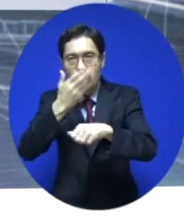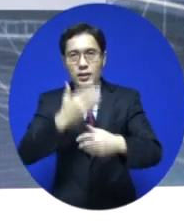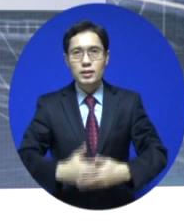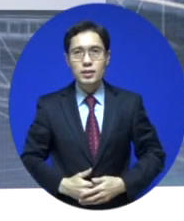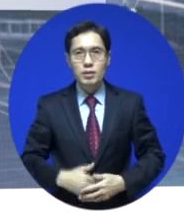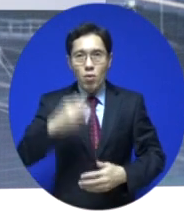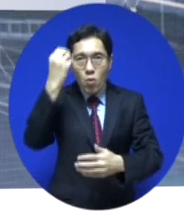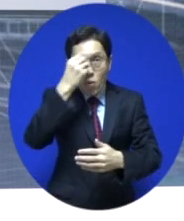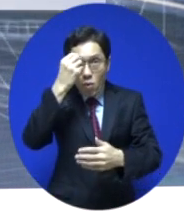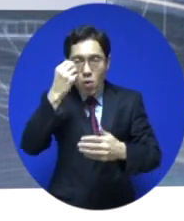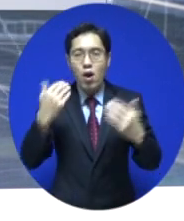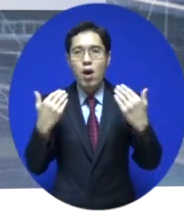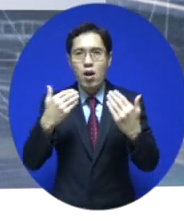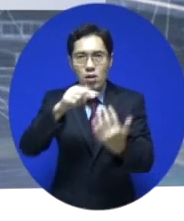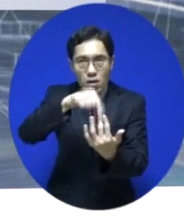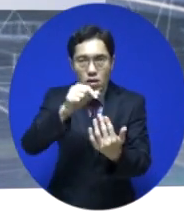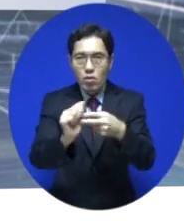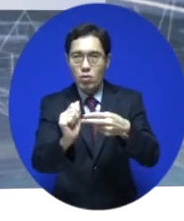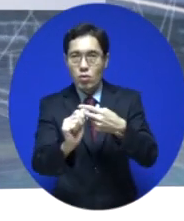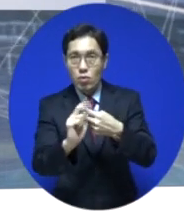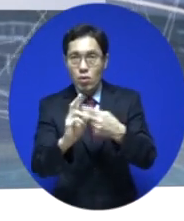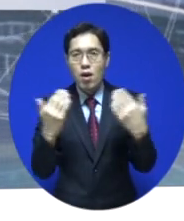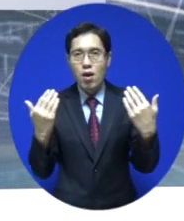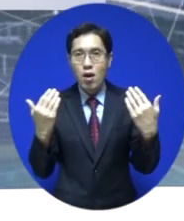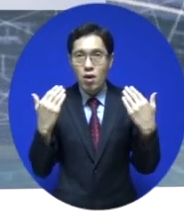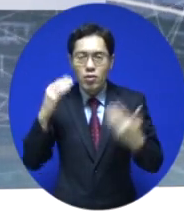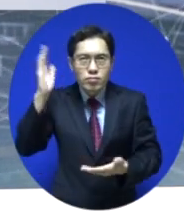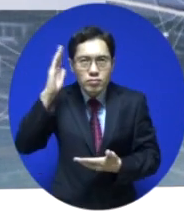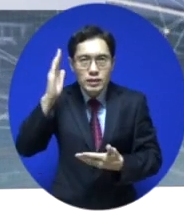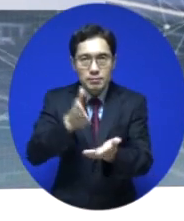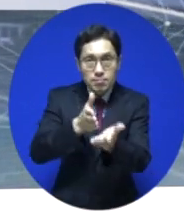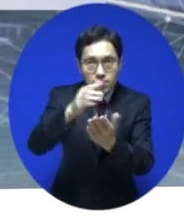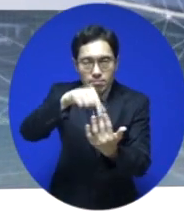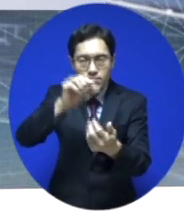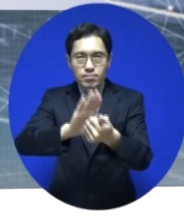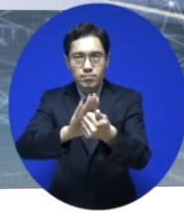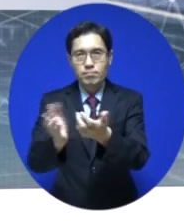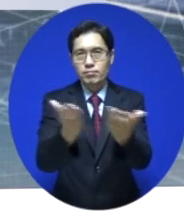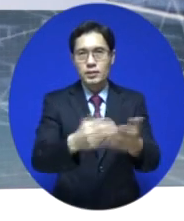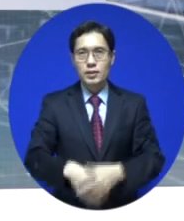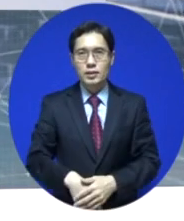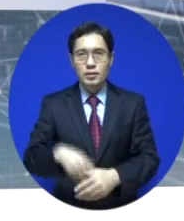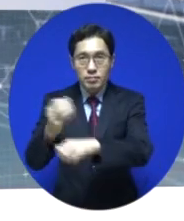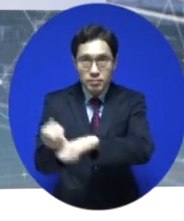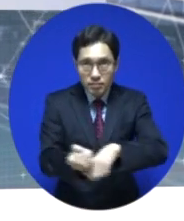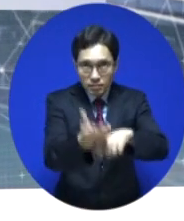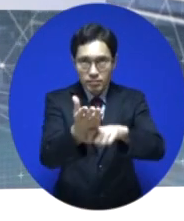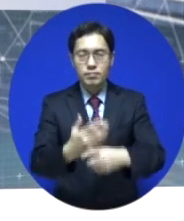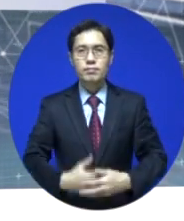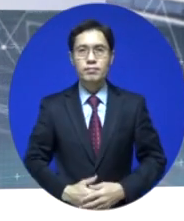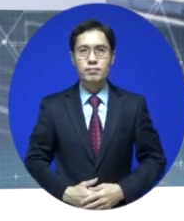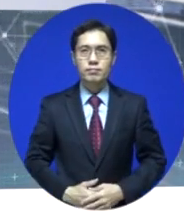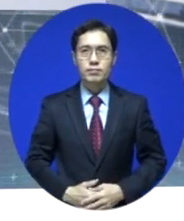있었는데요. 고교 선택을 앞두고 있는 중학생들에게도 진로 선택에 도움이 되는 행사였습니다. 백인아 리포터가